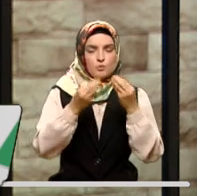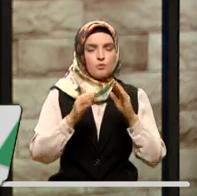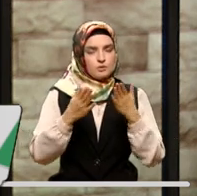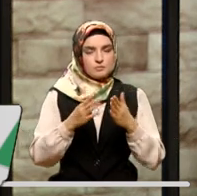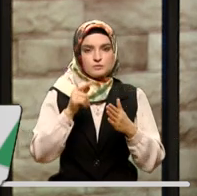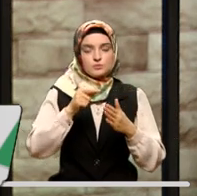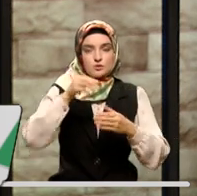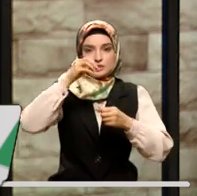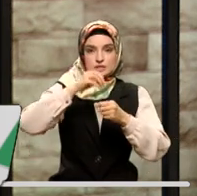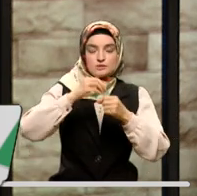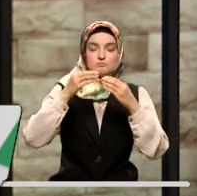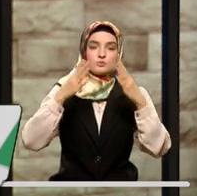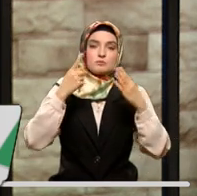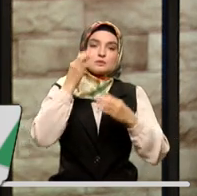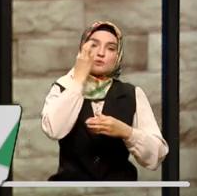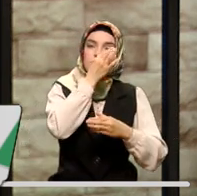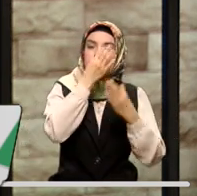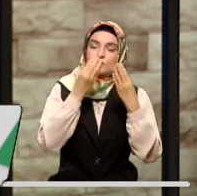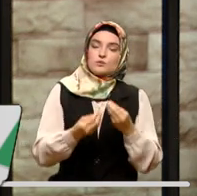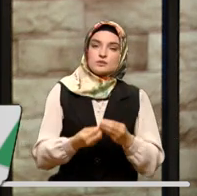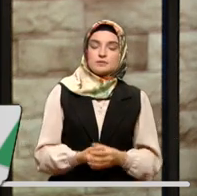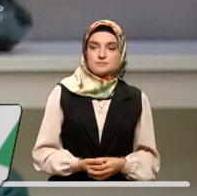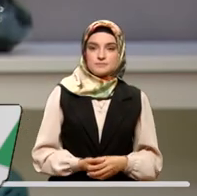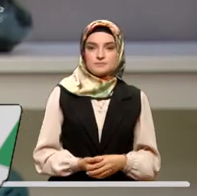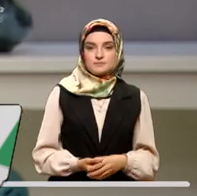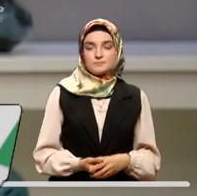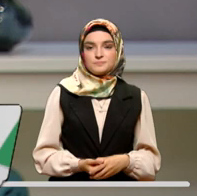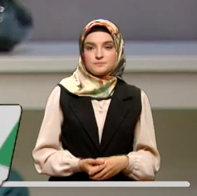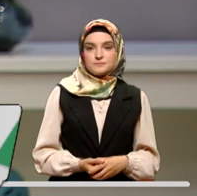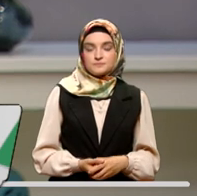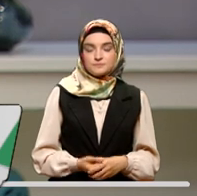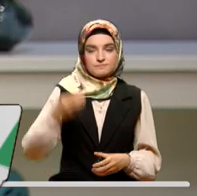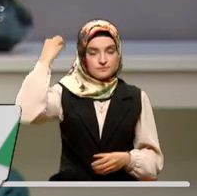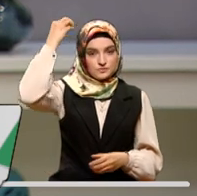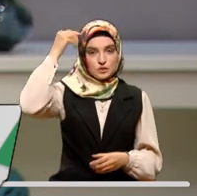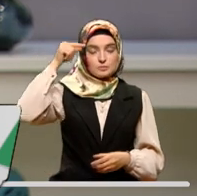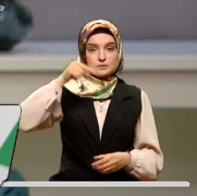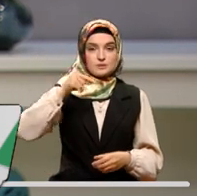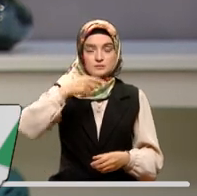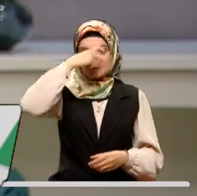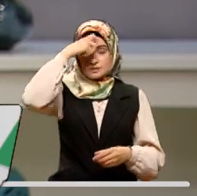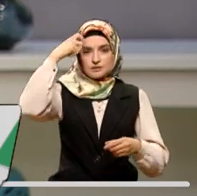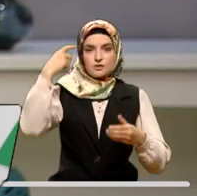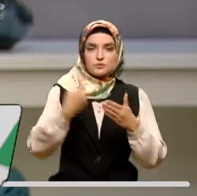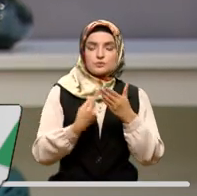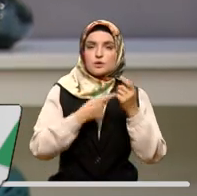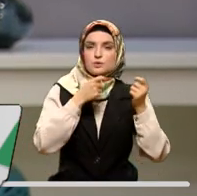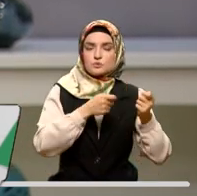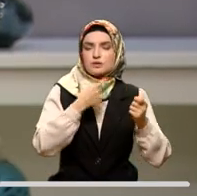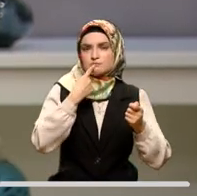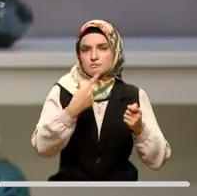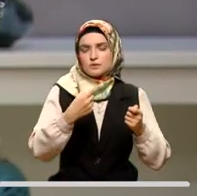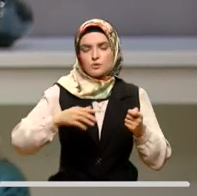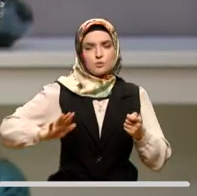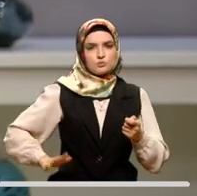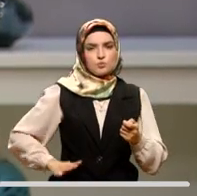Bu da onlar için büyük bir kolaylık olacak. Peki hocam, şimdi yaz Kur'an kursları, şimdi dedik